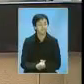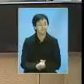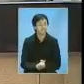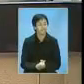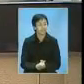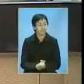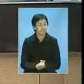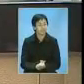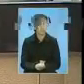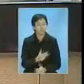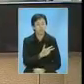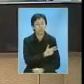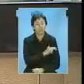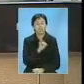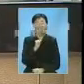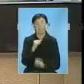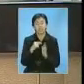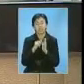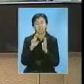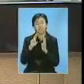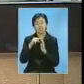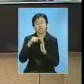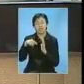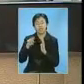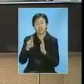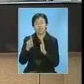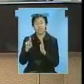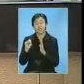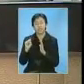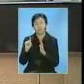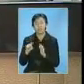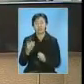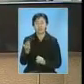ดร.จารุพันธ์กุลลีดก